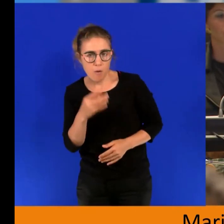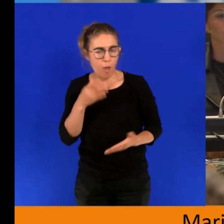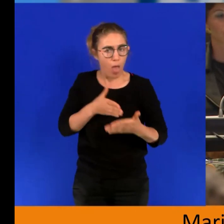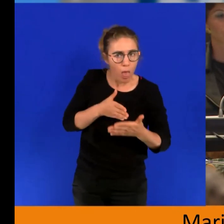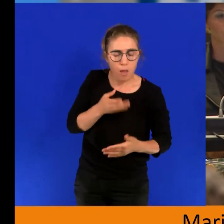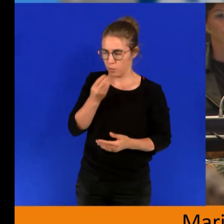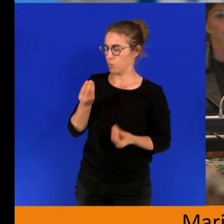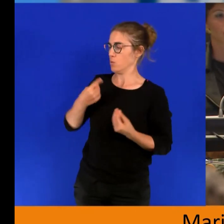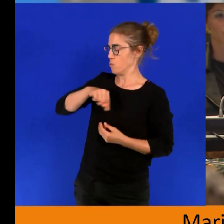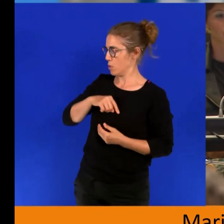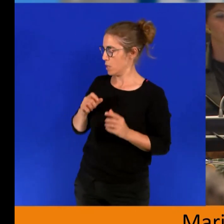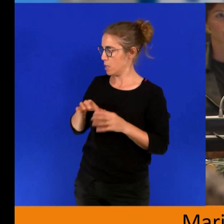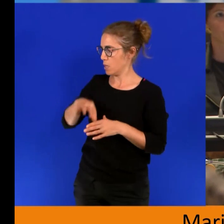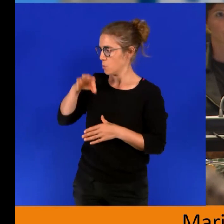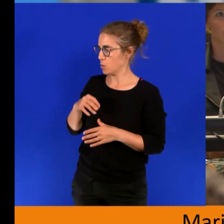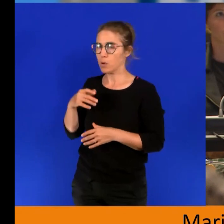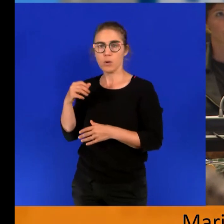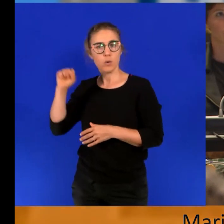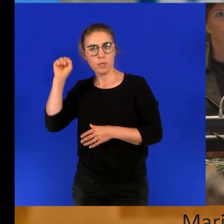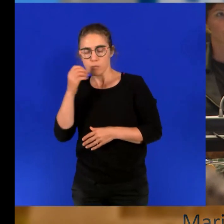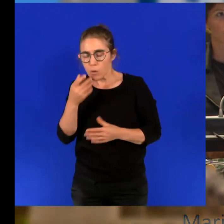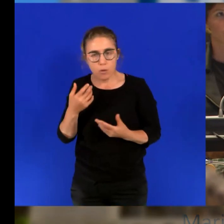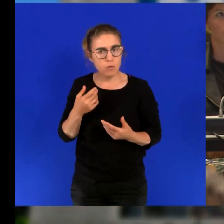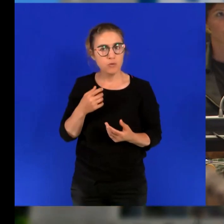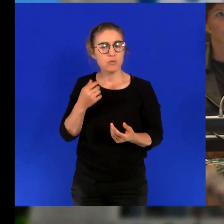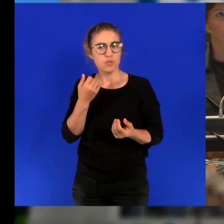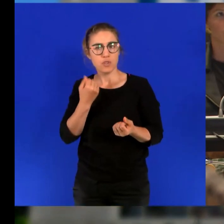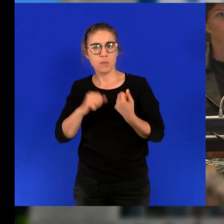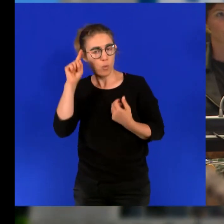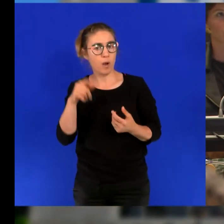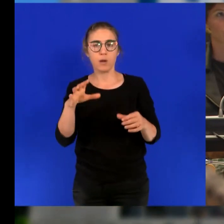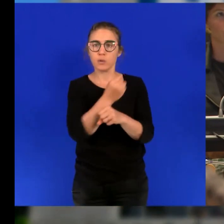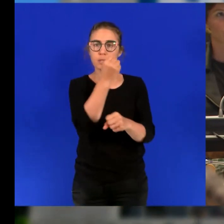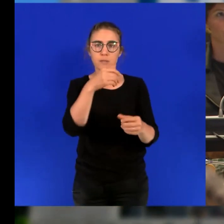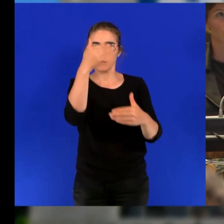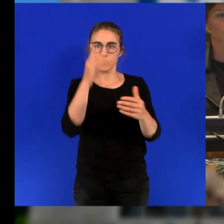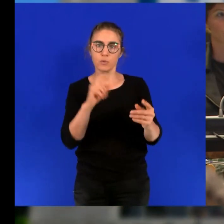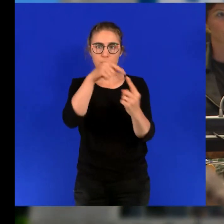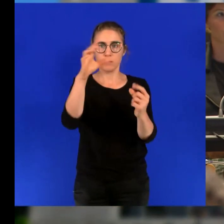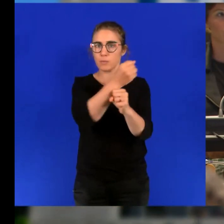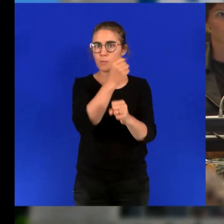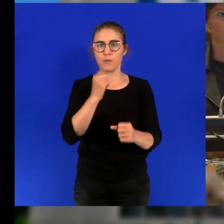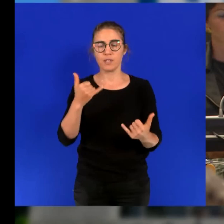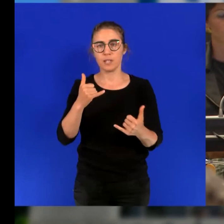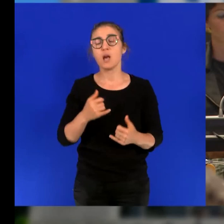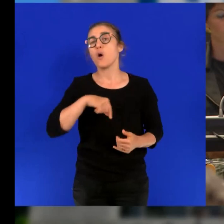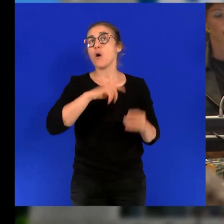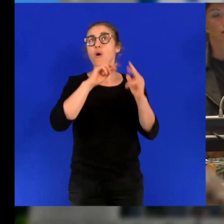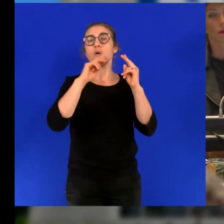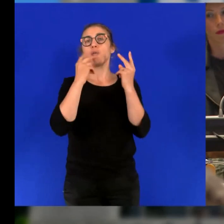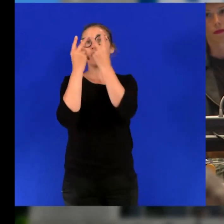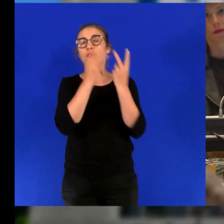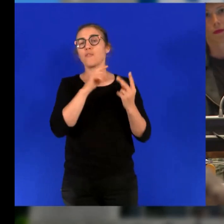objectifs du PLH sont loin d'être atteints. Le PLUM montre sous bien des aspects les efforts fournis par nos 24 communes, tant